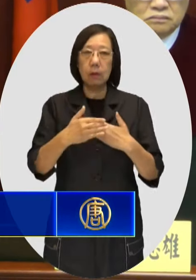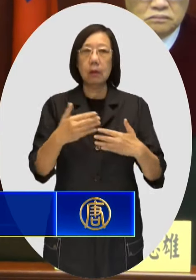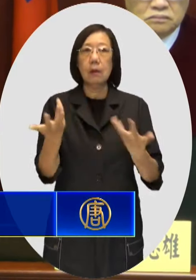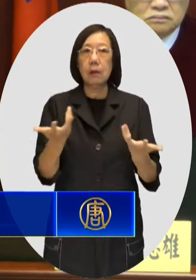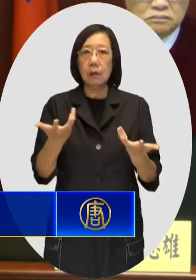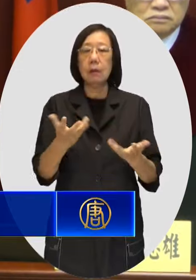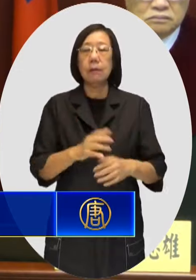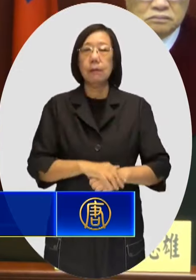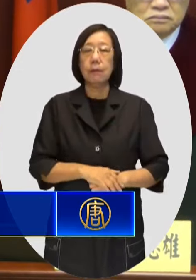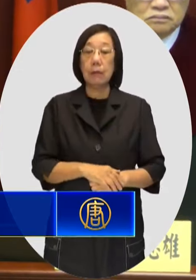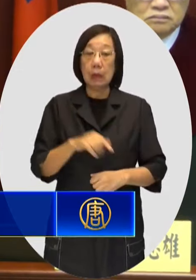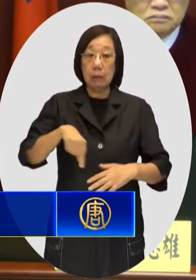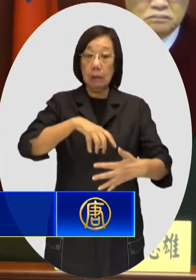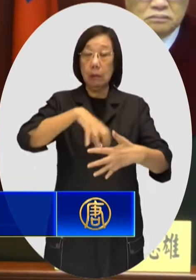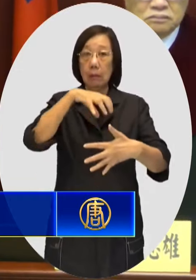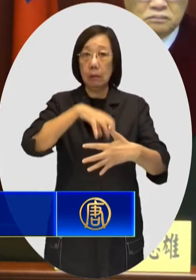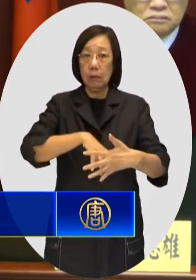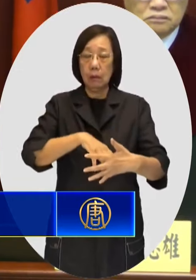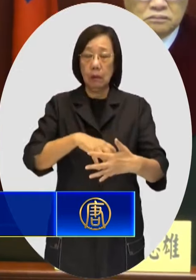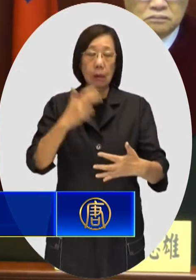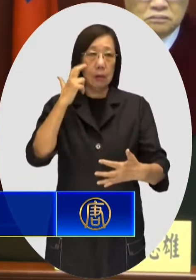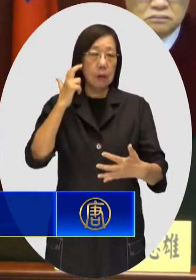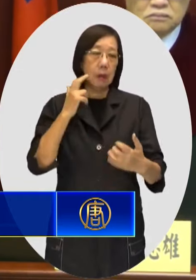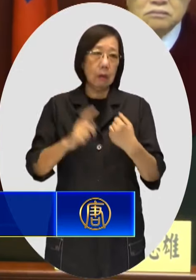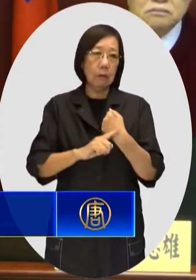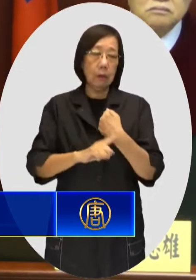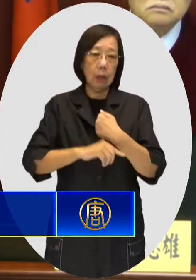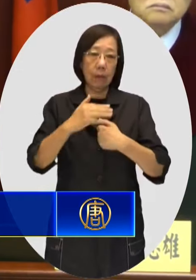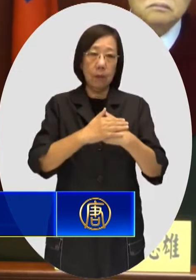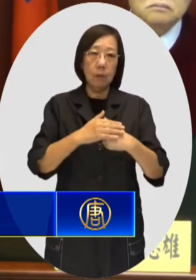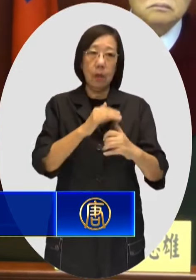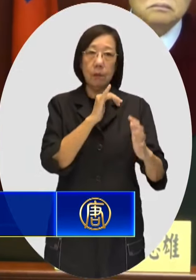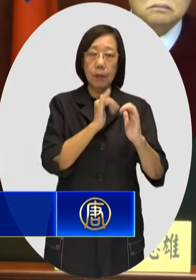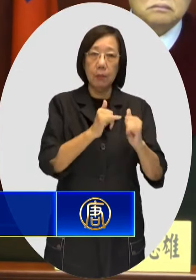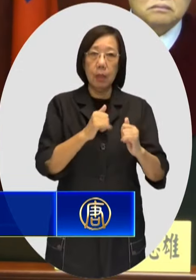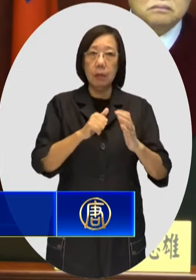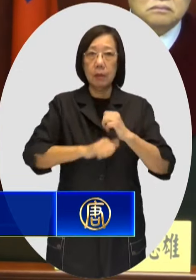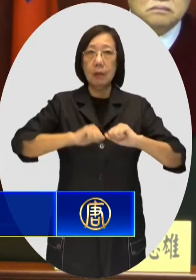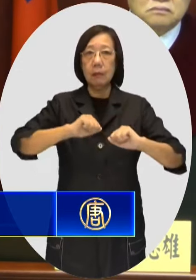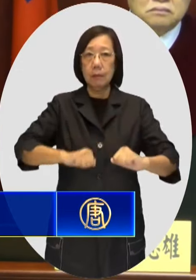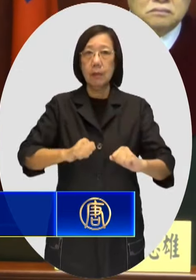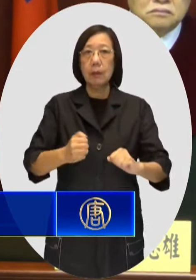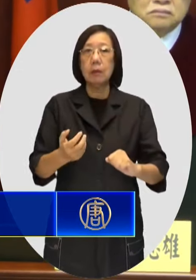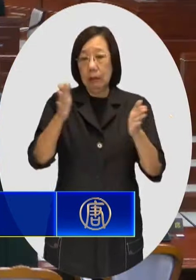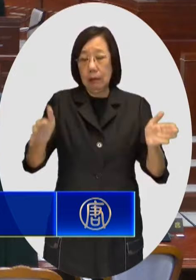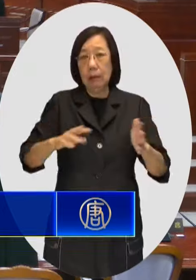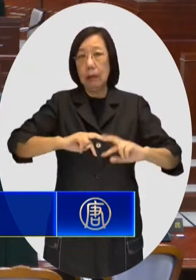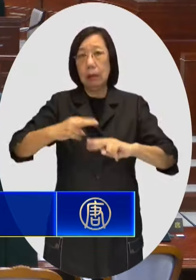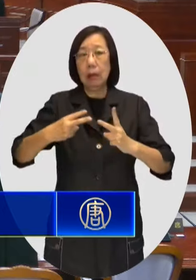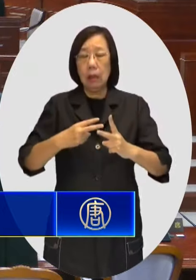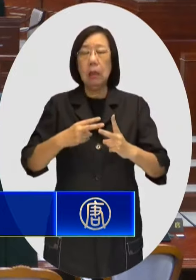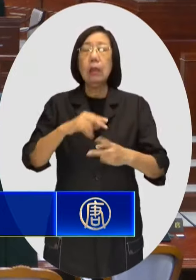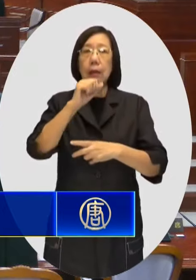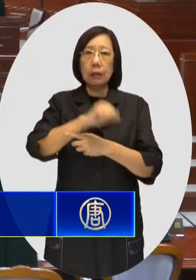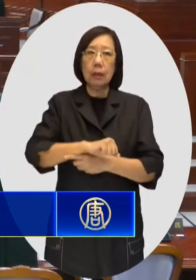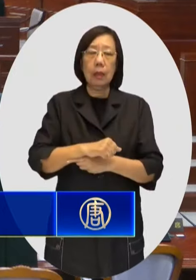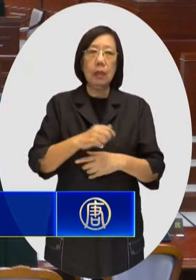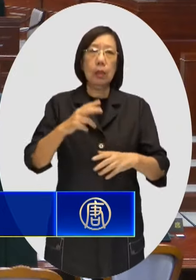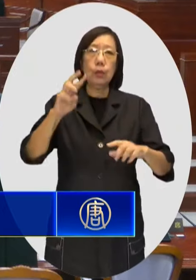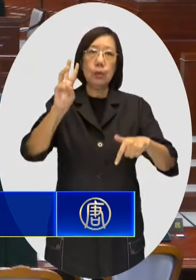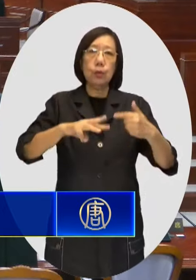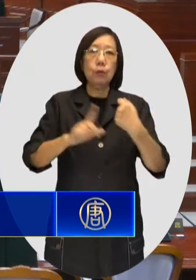形，于此范围内与宪法保障人民生命权之意志尚属无违。完成修法